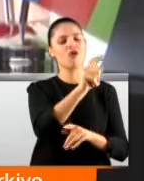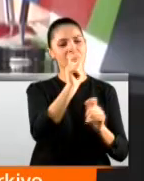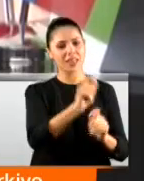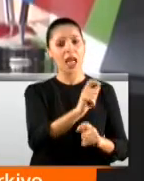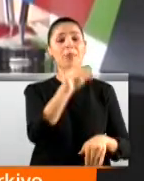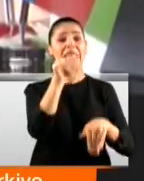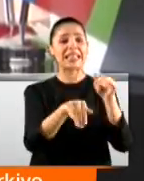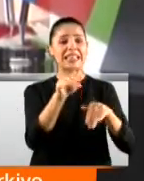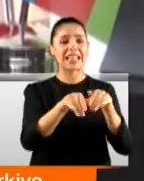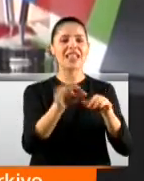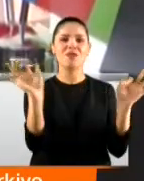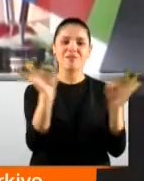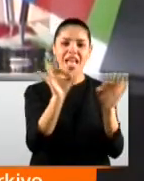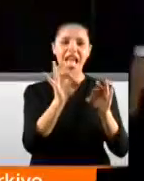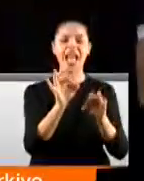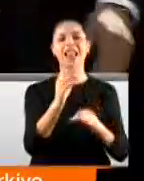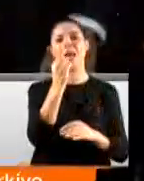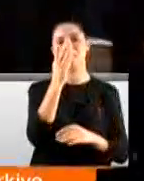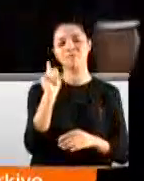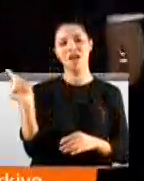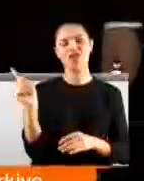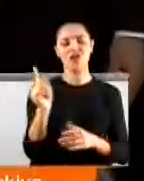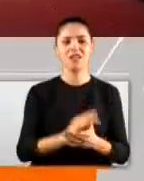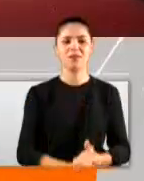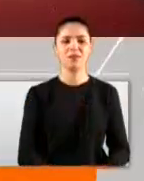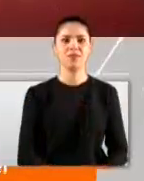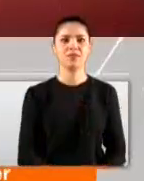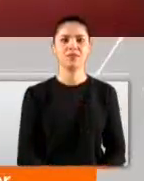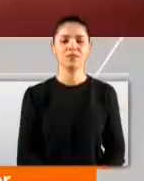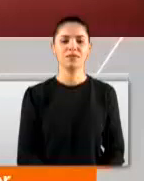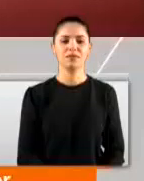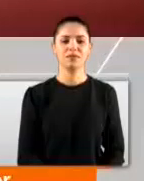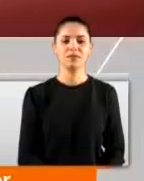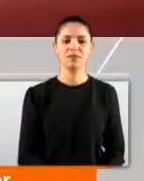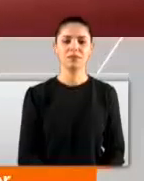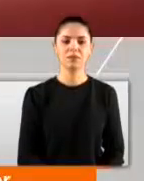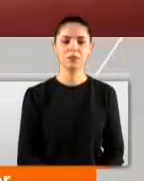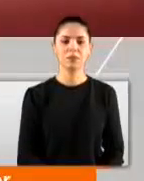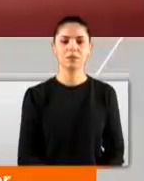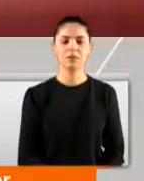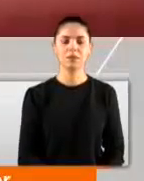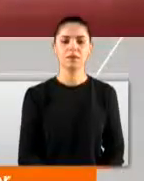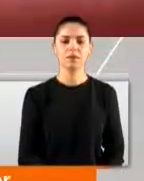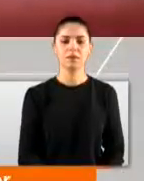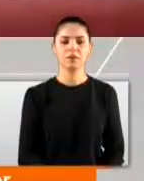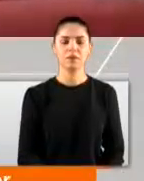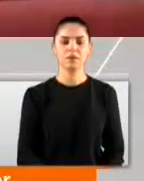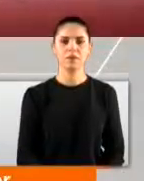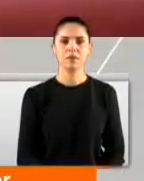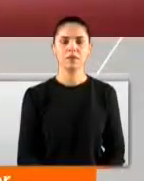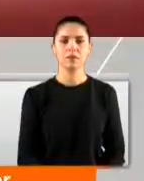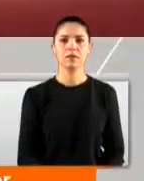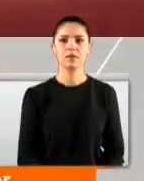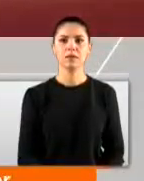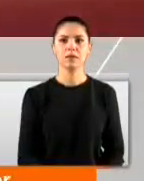etti seçimlere Fısıldayan Adam Sayın Bahçeli Bruce oyun başlıyor söylüyor Türk kardeşim yarın sabah Peki Yeter artık diyor Yeter artık